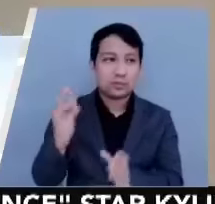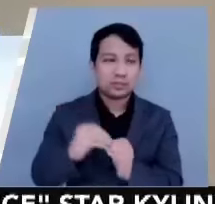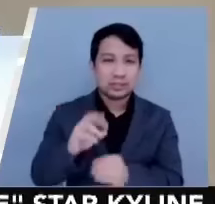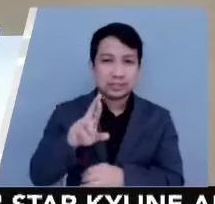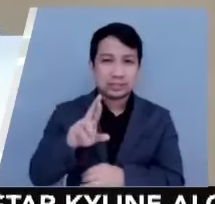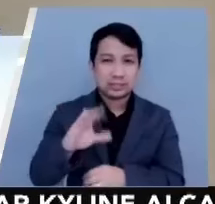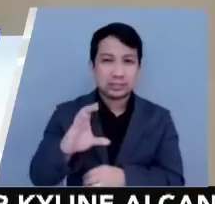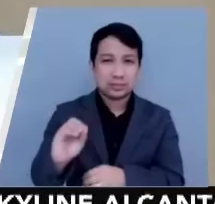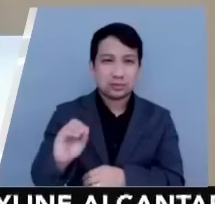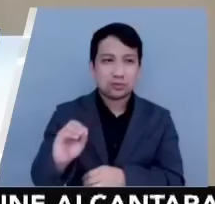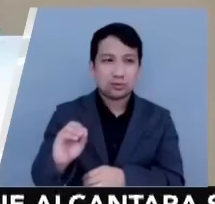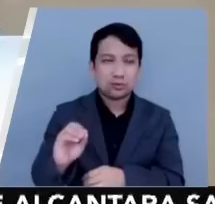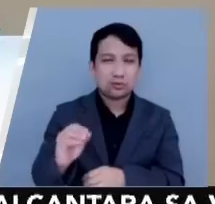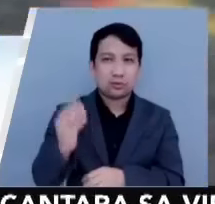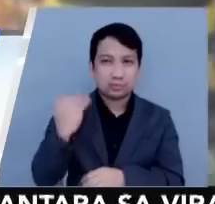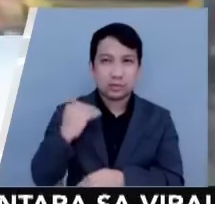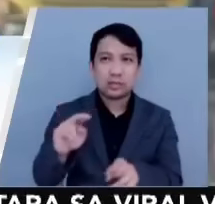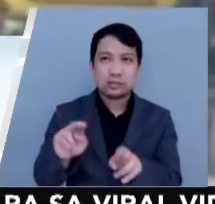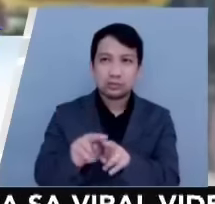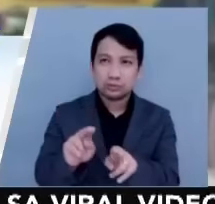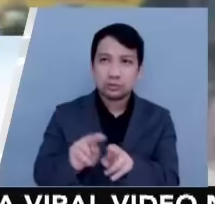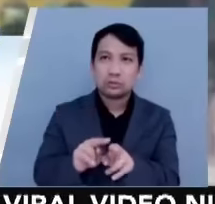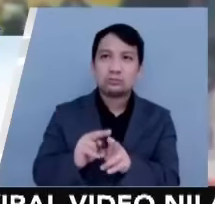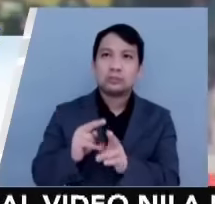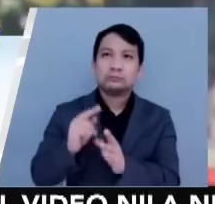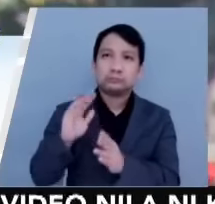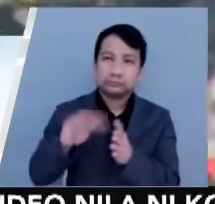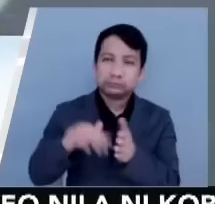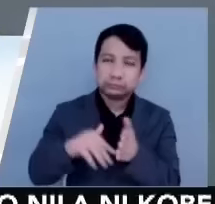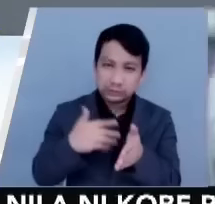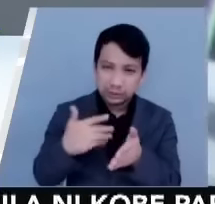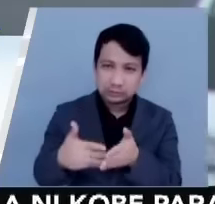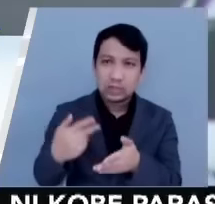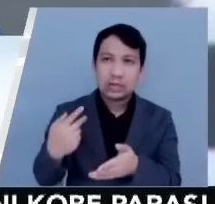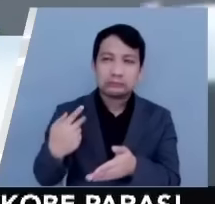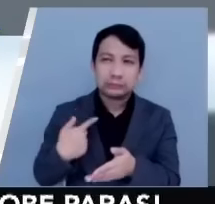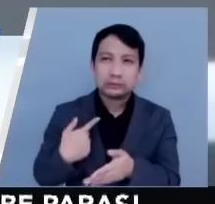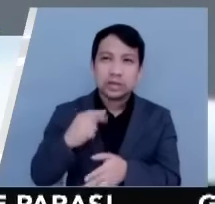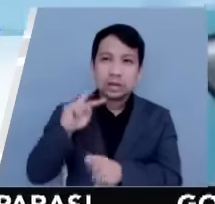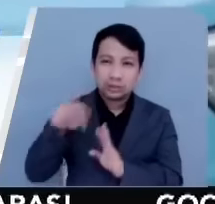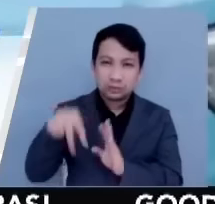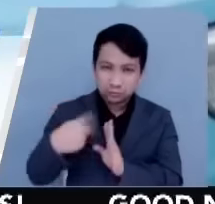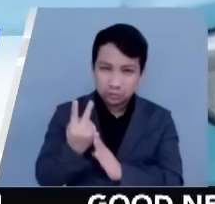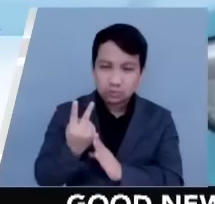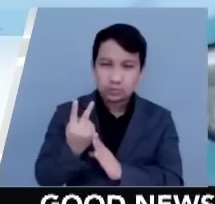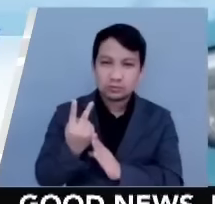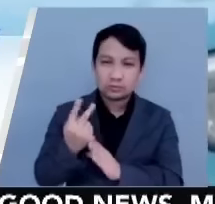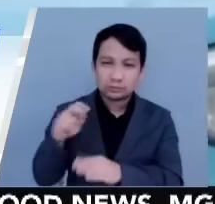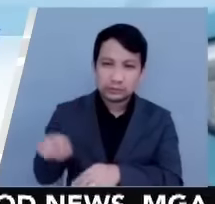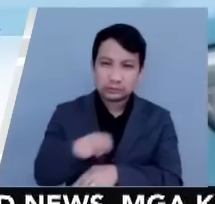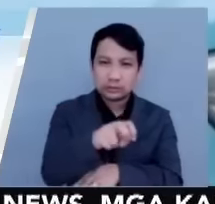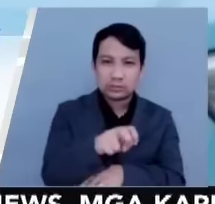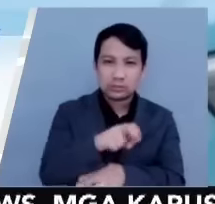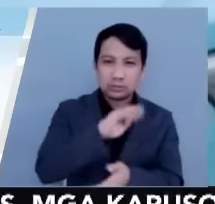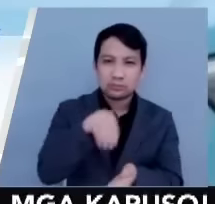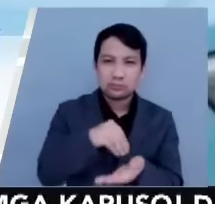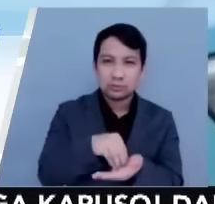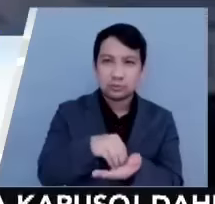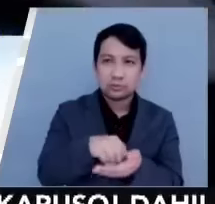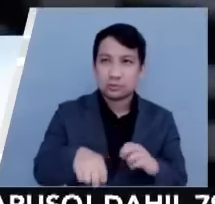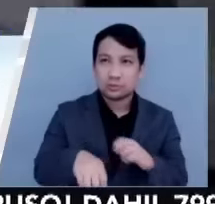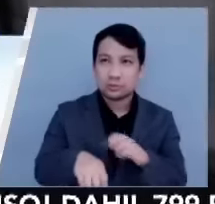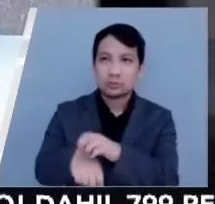sa karaniwang routine bago pumasok, inaabot din mahigit 2 oras ang kanyang biyahe mula Mandaluyong hanggang Commonwealth Quezon